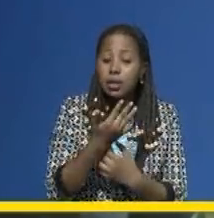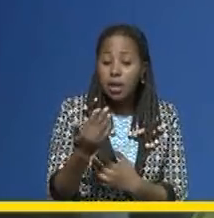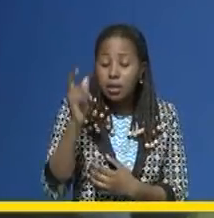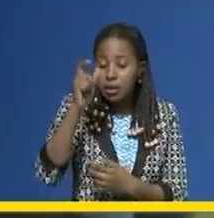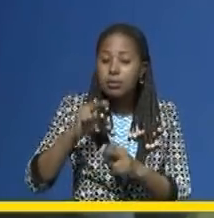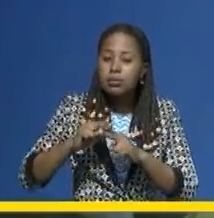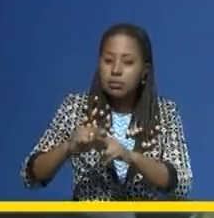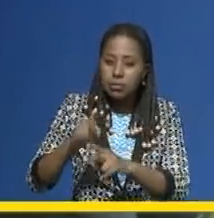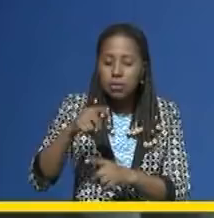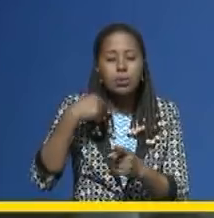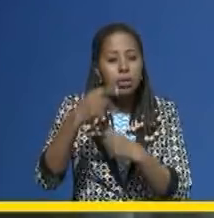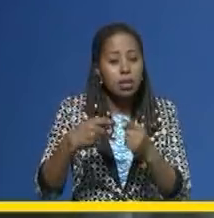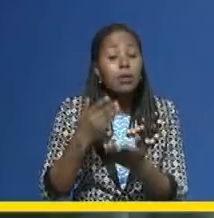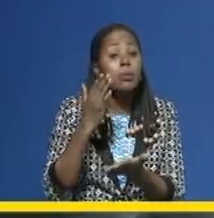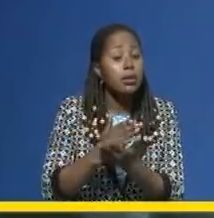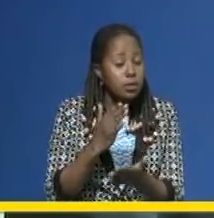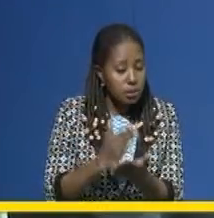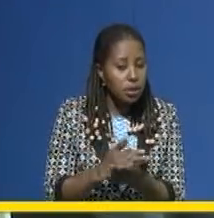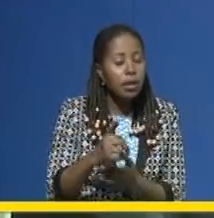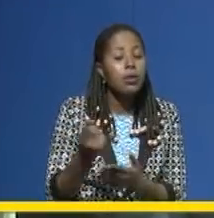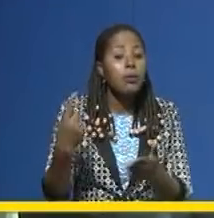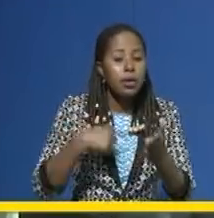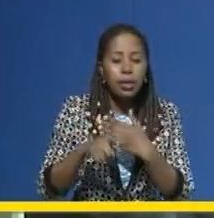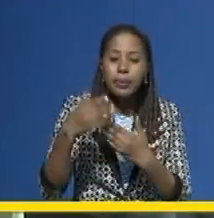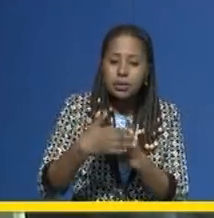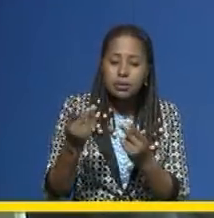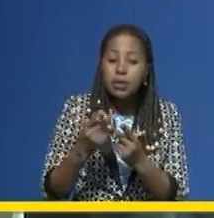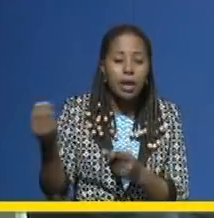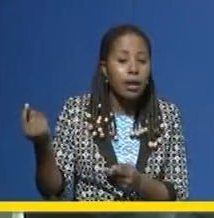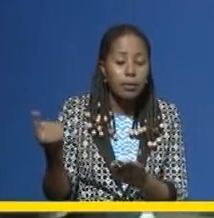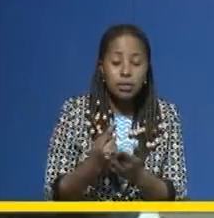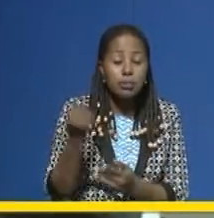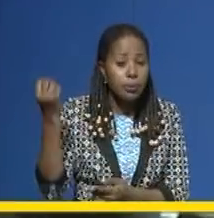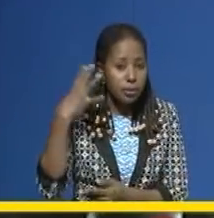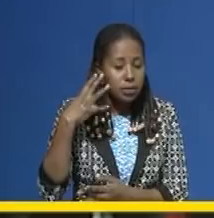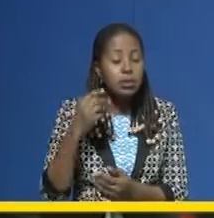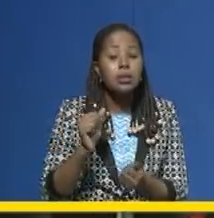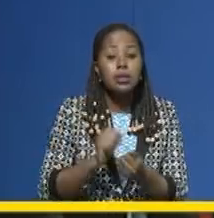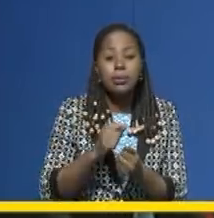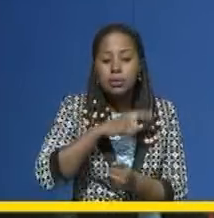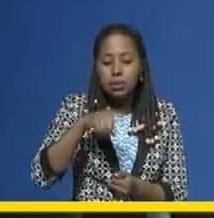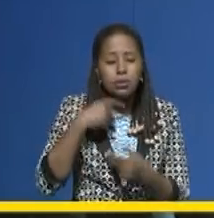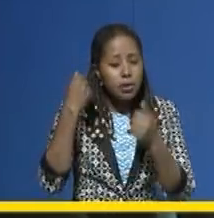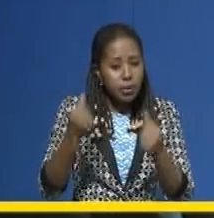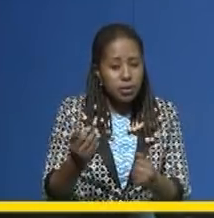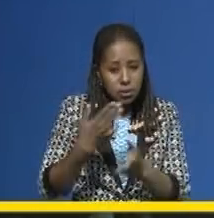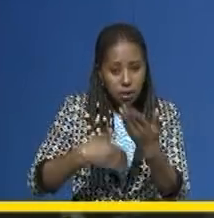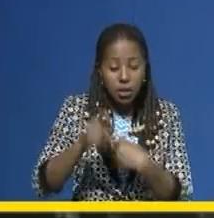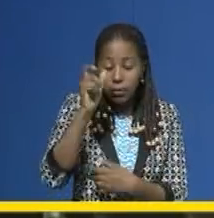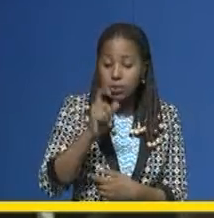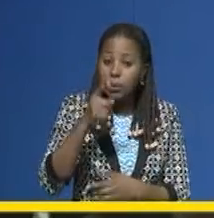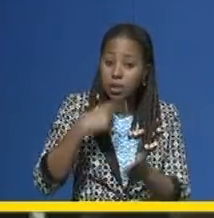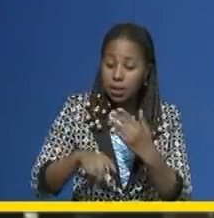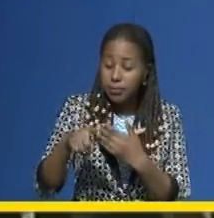wasafiri wengi tu ambao tunaendelea kuhakikisha kwamba wanaingia nchini na hawatuletei maambukizi. Kubwa hasa tulikuwa tumejiimarisha zaidi katika wale